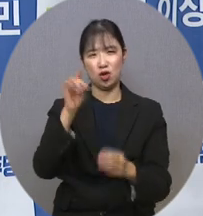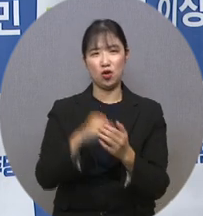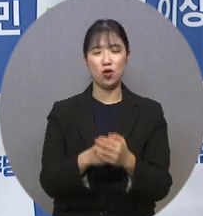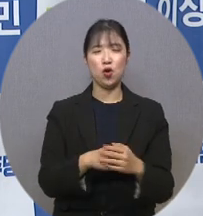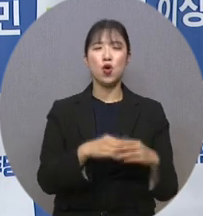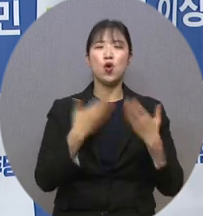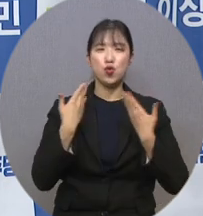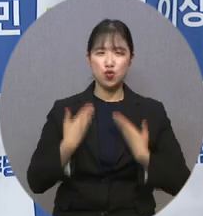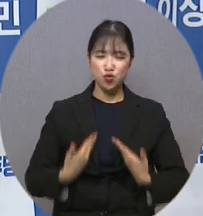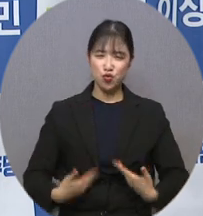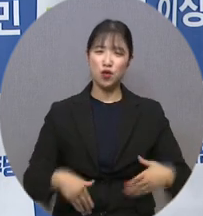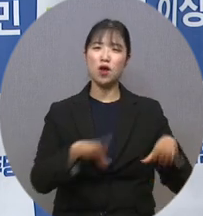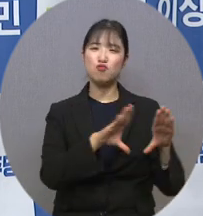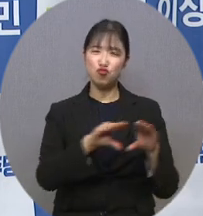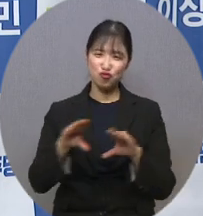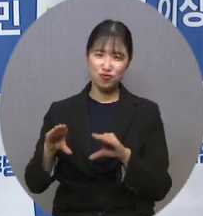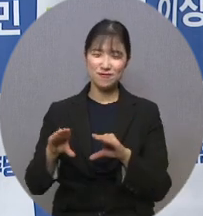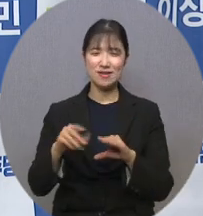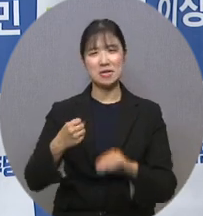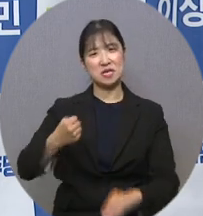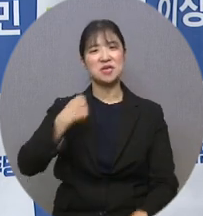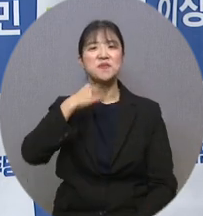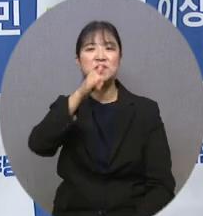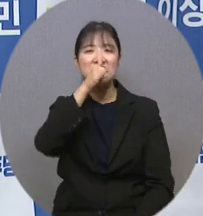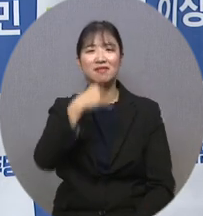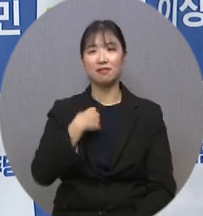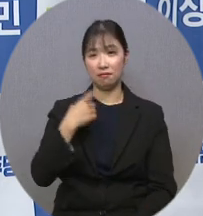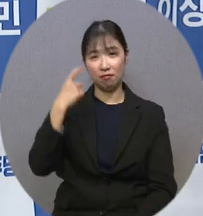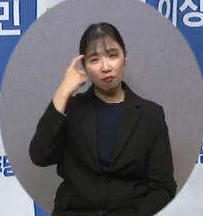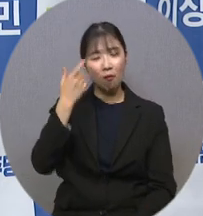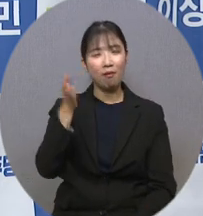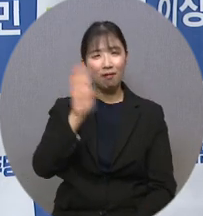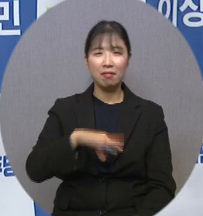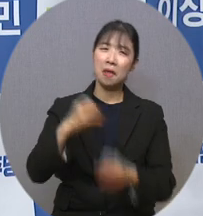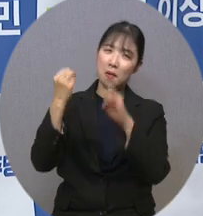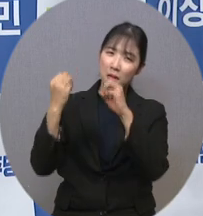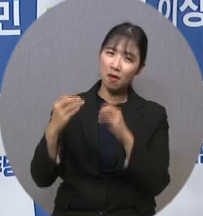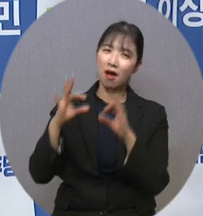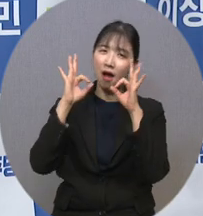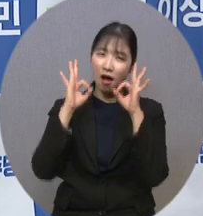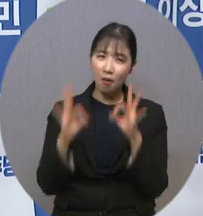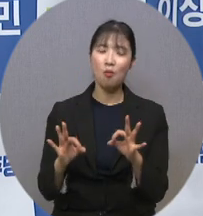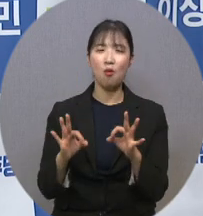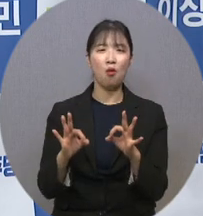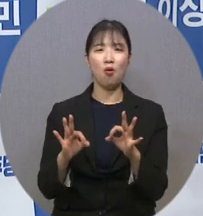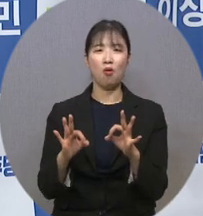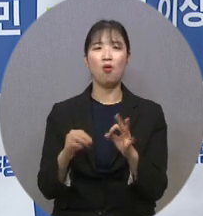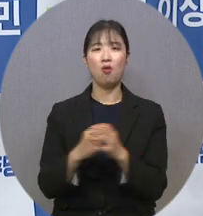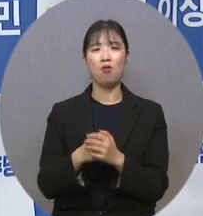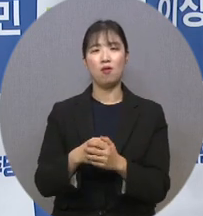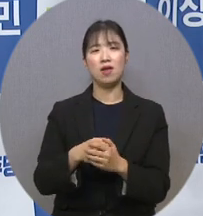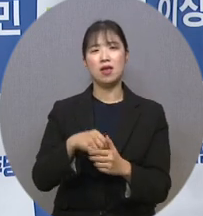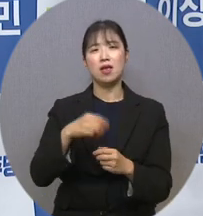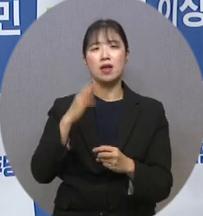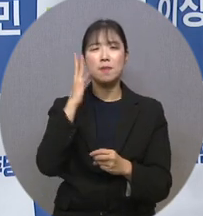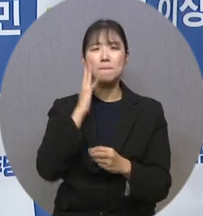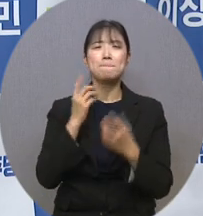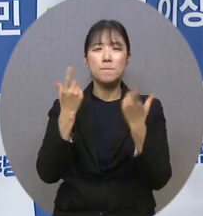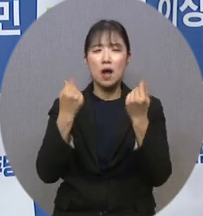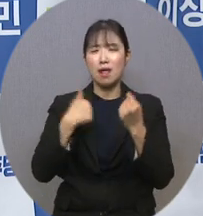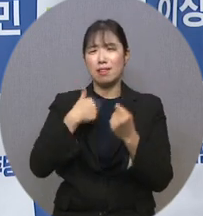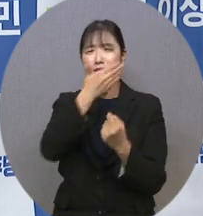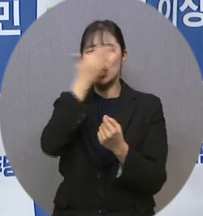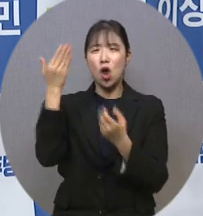부드러운 카리스마를 지닌 정치인이라고 제가 생각을 했었는데 오늘 이야기를 하고 나니까 바르지 않은 실력 같은 아까 저보고